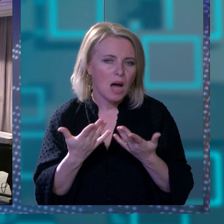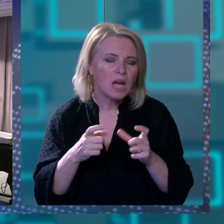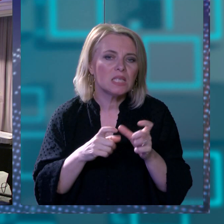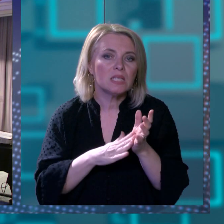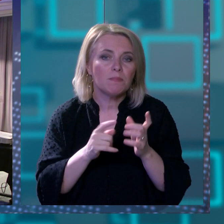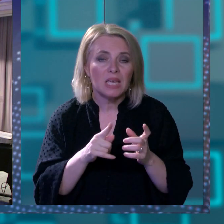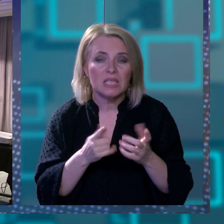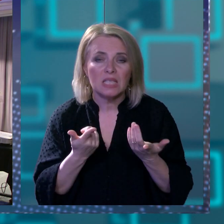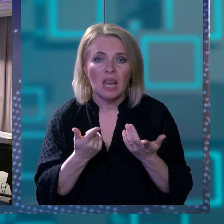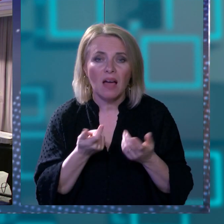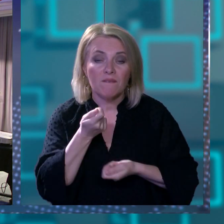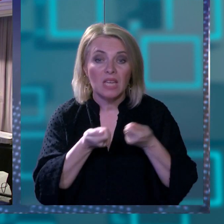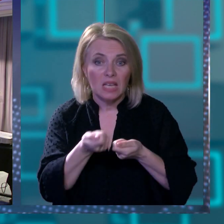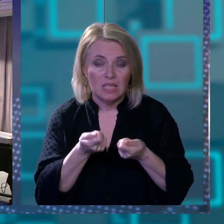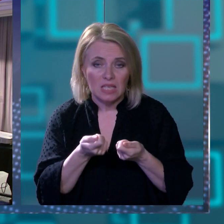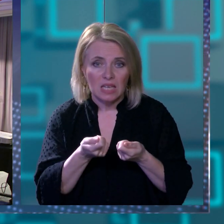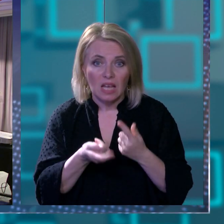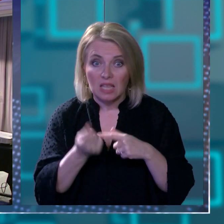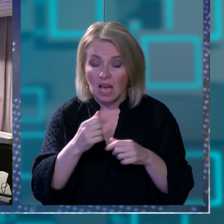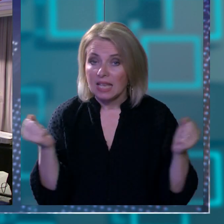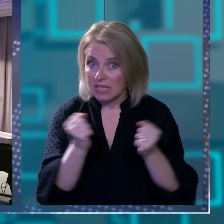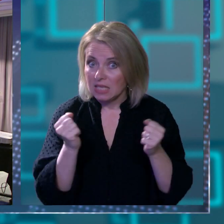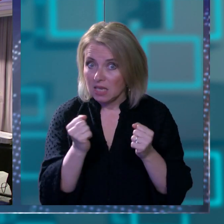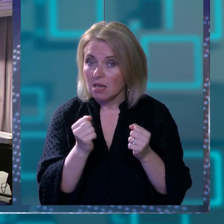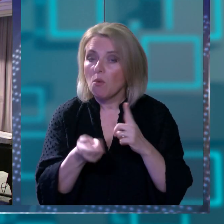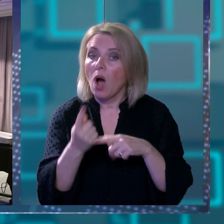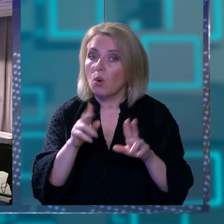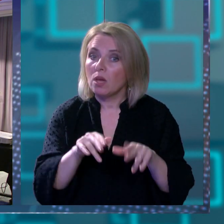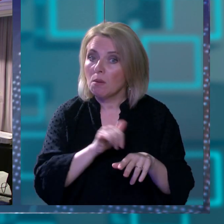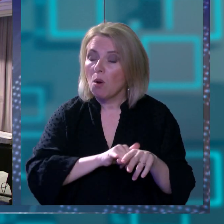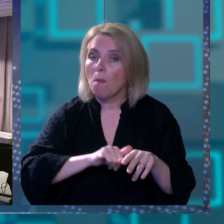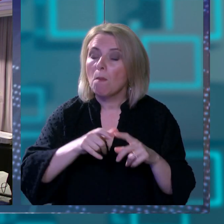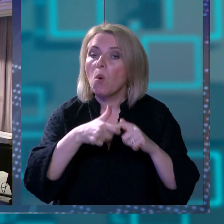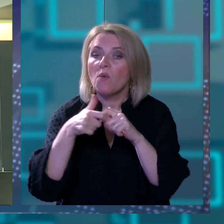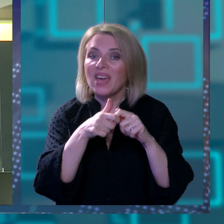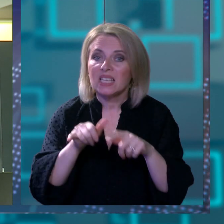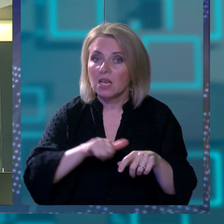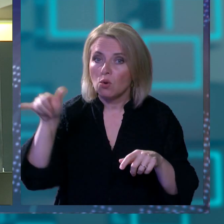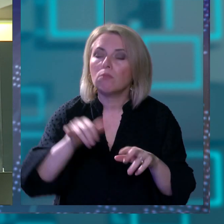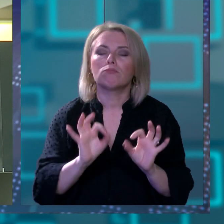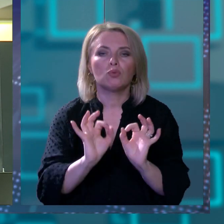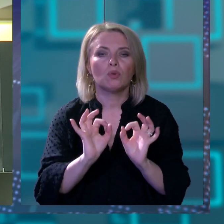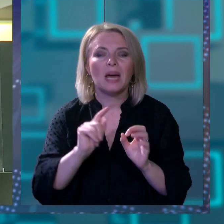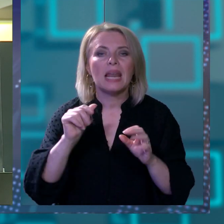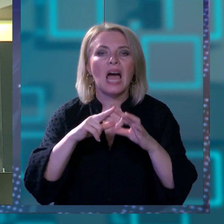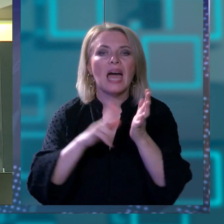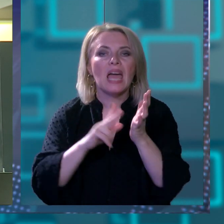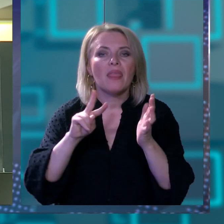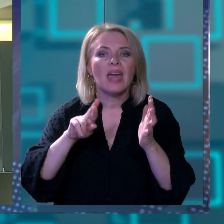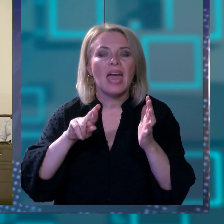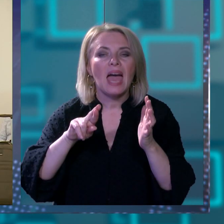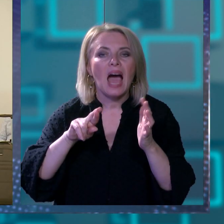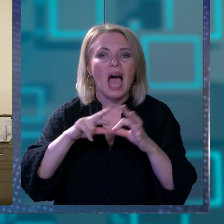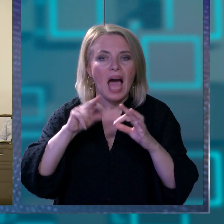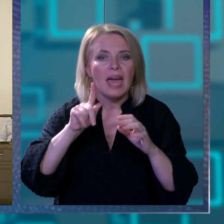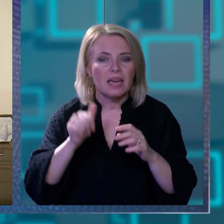ili zračne luke, ali zima je ono što je vrlo bitno. Ako imamo zimu, imamo zapravo cjelogodišnju godinu. Ryanair je, ajmo reći, otvorio ta vrata